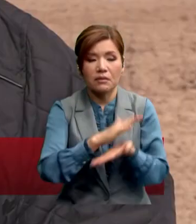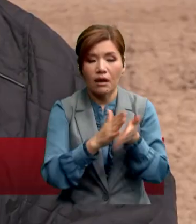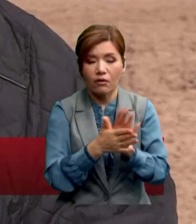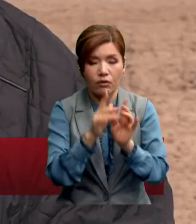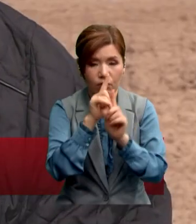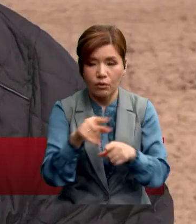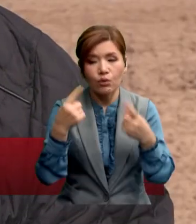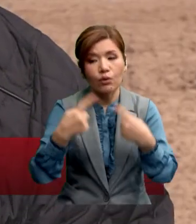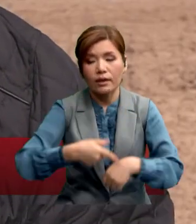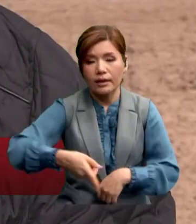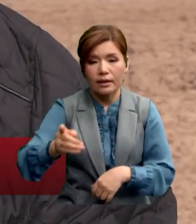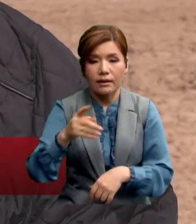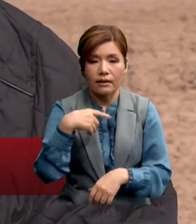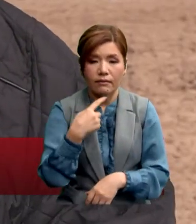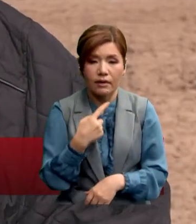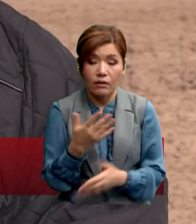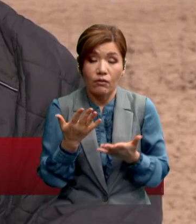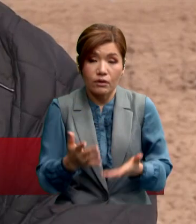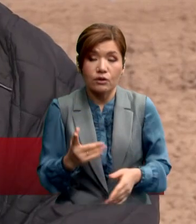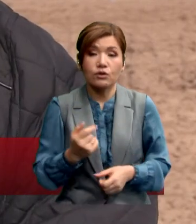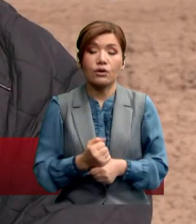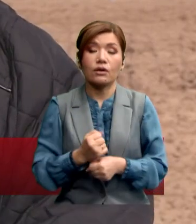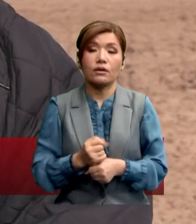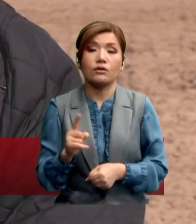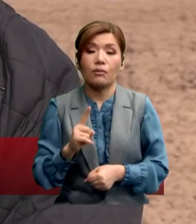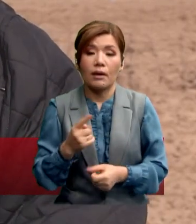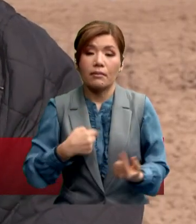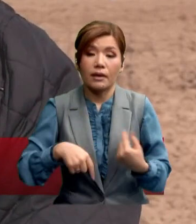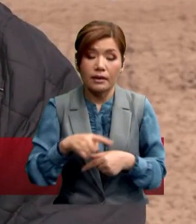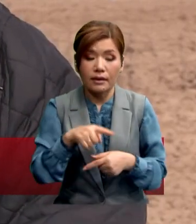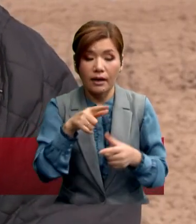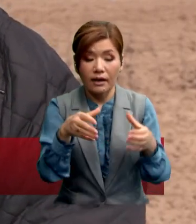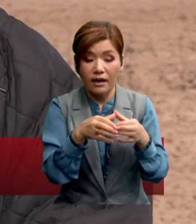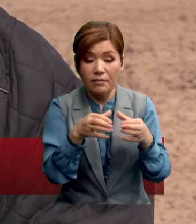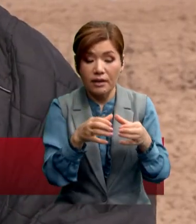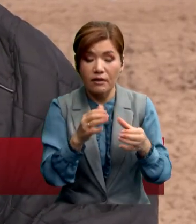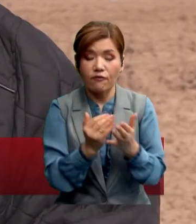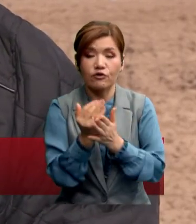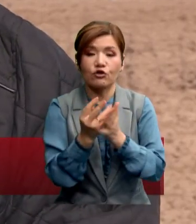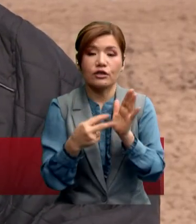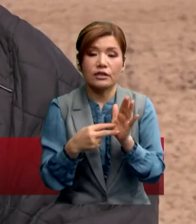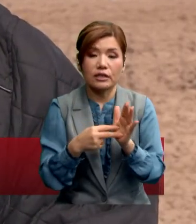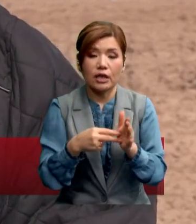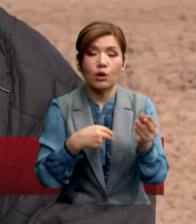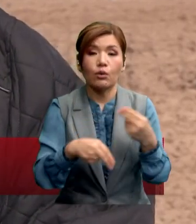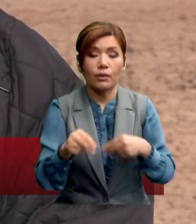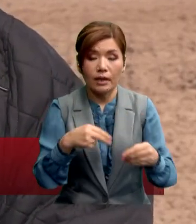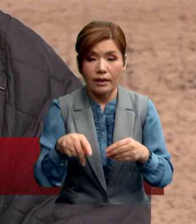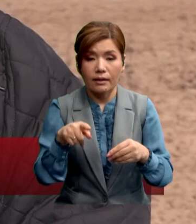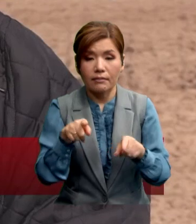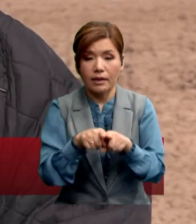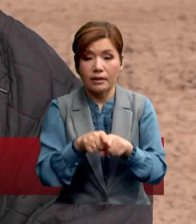Идите куда хотите теперь у нас толкает чтобы пошли в этот кооператив высокой цене брали чтобы